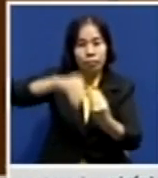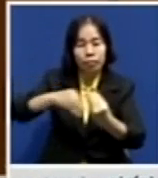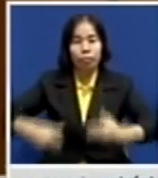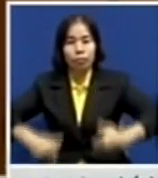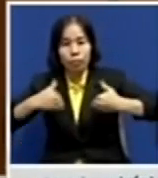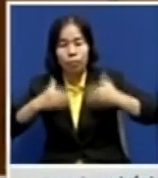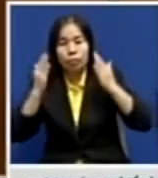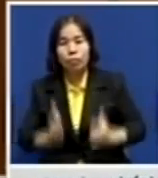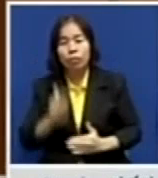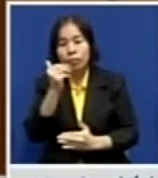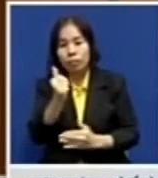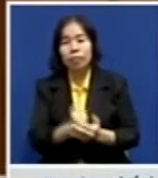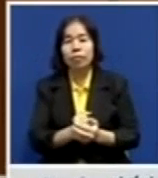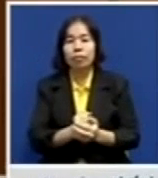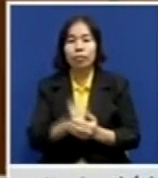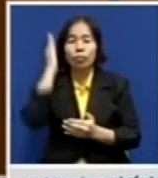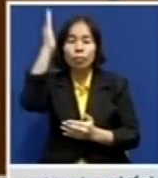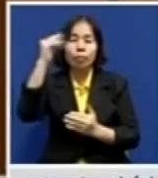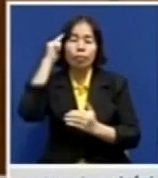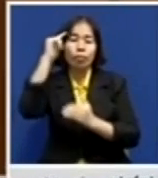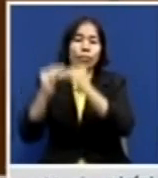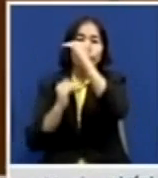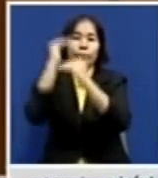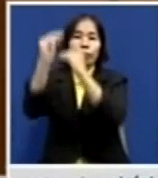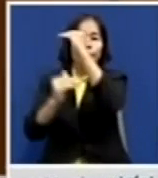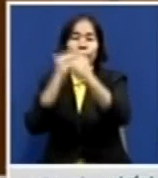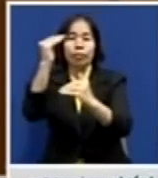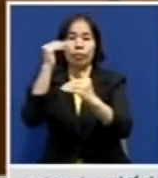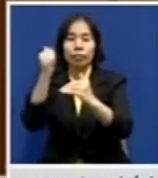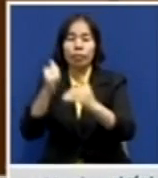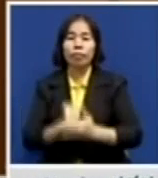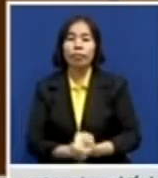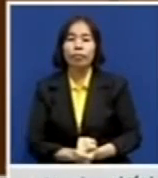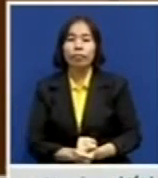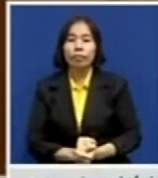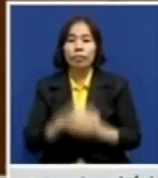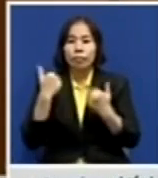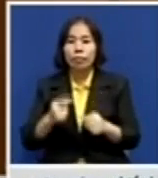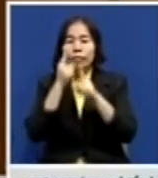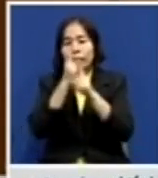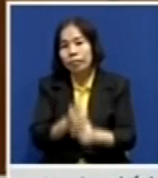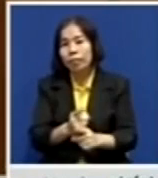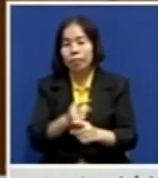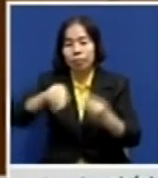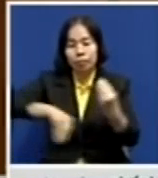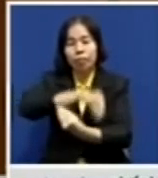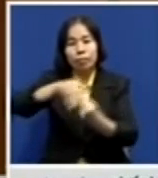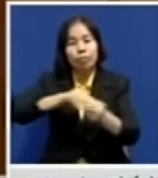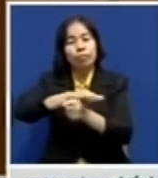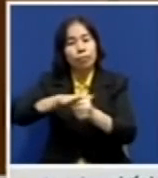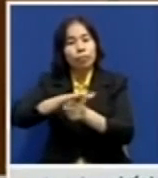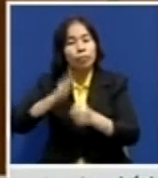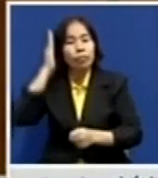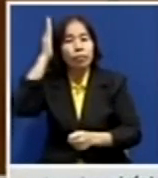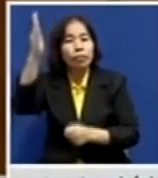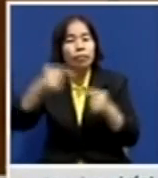นเพื่อเป็นพื้นฐานสำคัญในการก้าวข้ามก้าวไปสู่การเป็นประเทศที่พัฒนาแล้วบนหลักปรัชญาของเศรษฐกิจพอเพียงระยะ20ปีข้างหน้าต